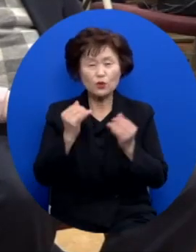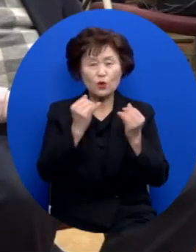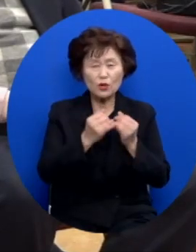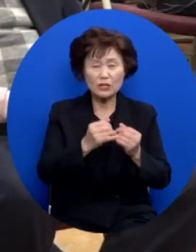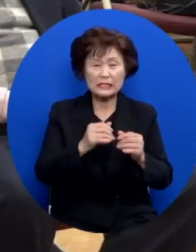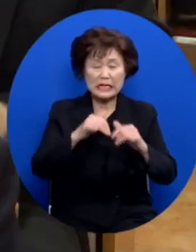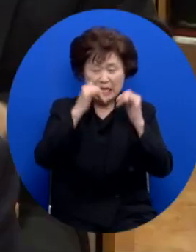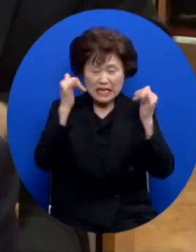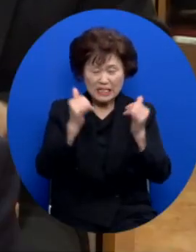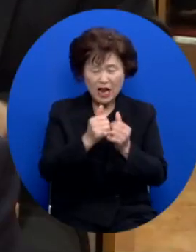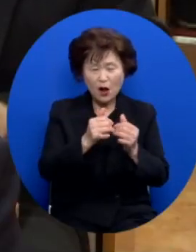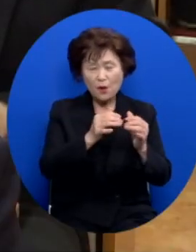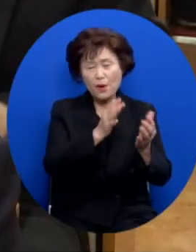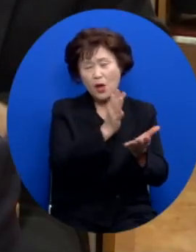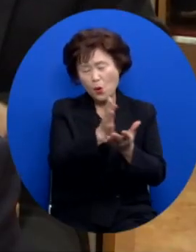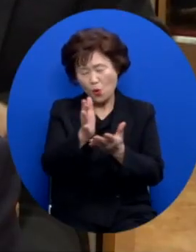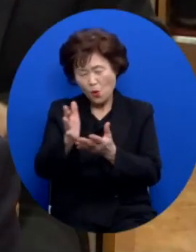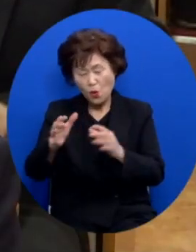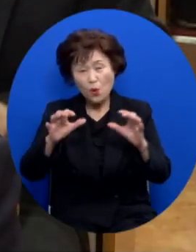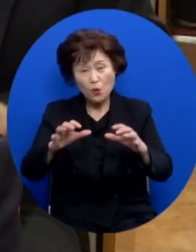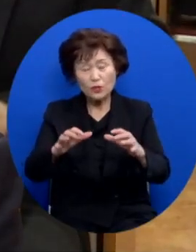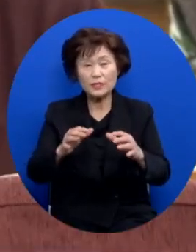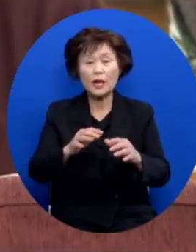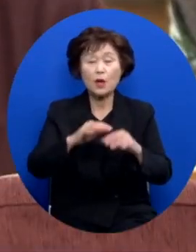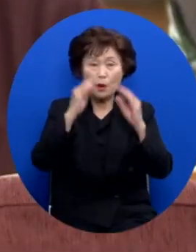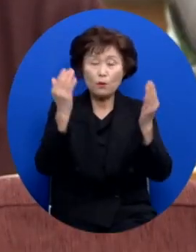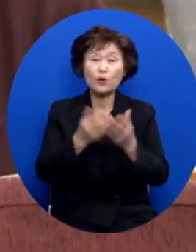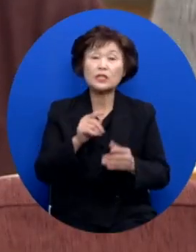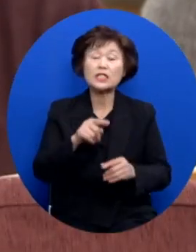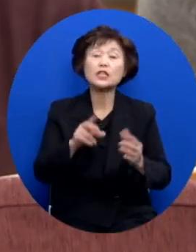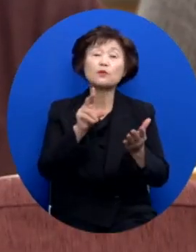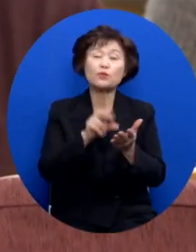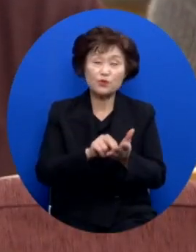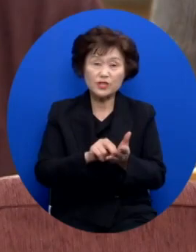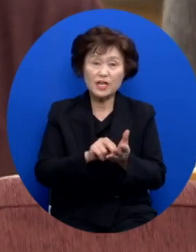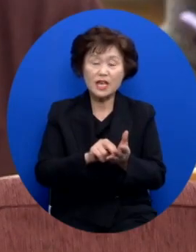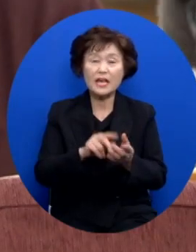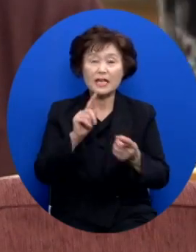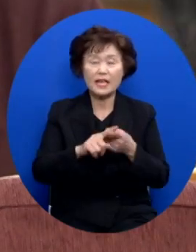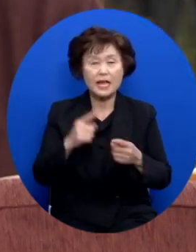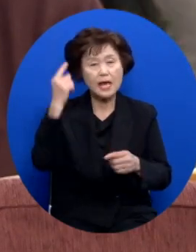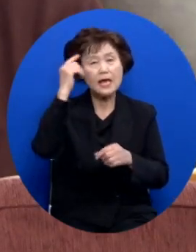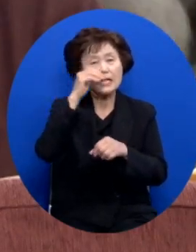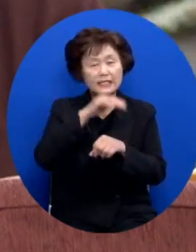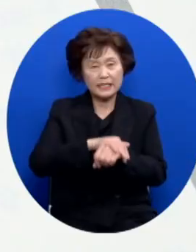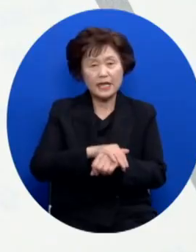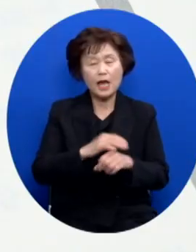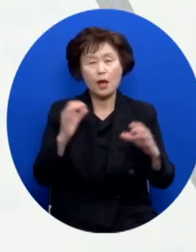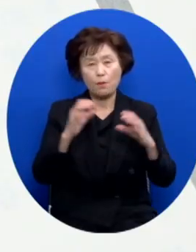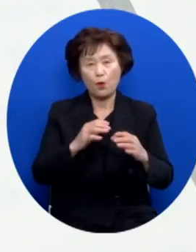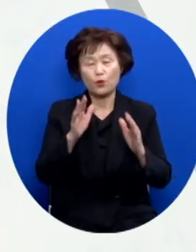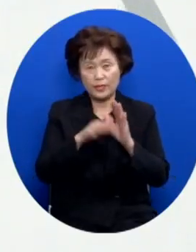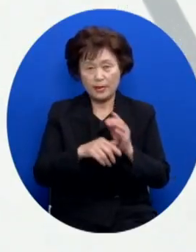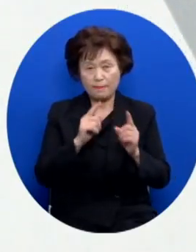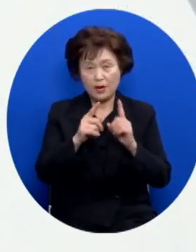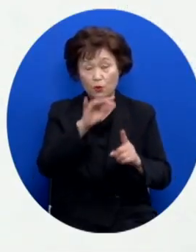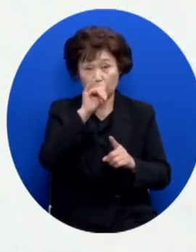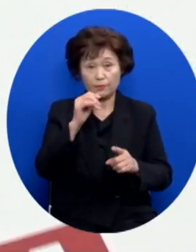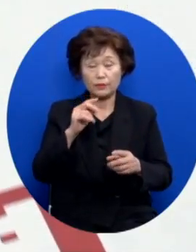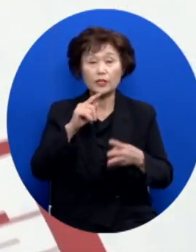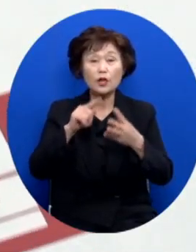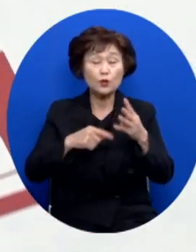각계각층이 저출산 국란 극복을 위해 함께 지혜를 모아야 한다고 강조했습니다 이어 윤성열 대통령은